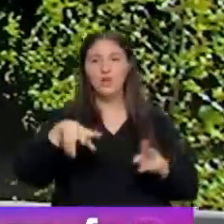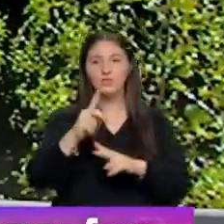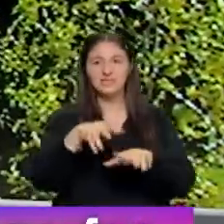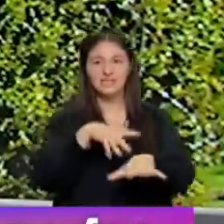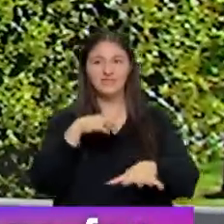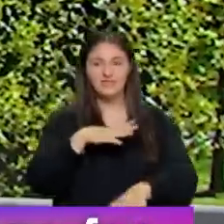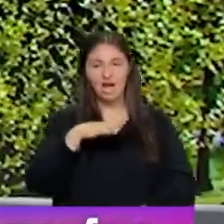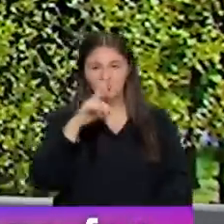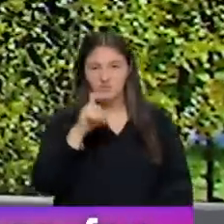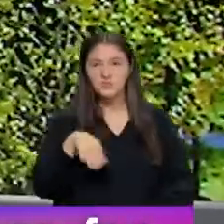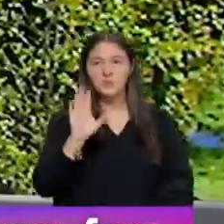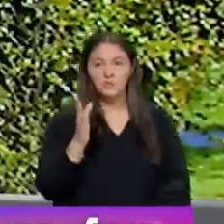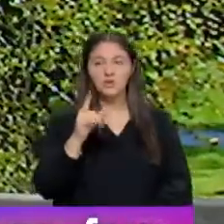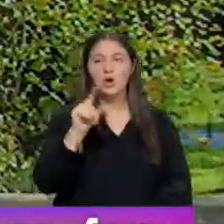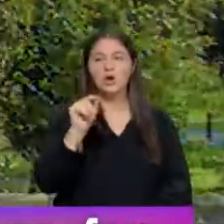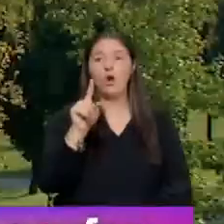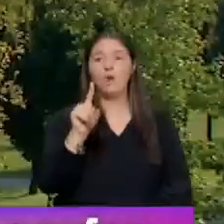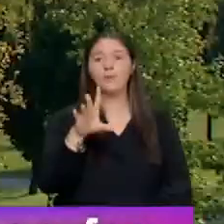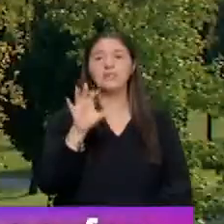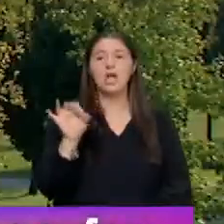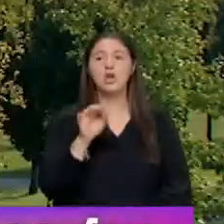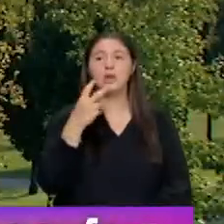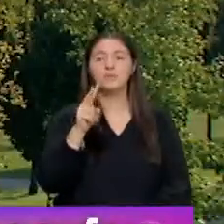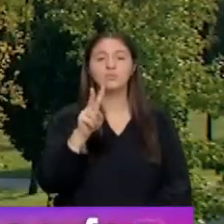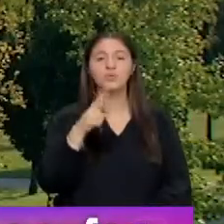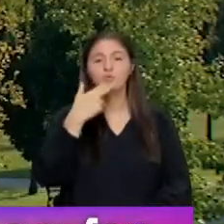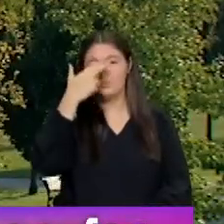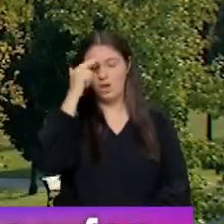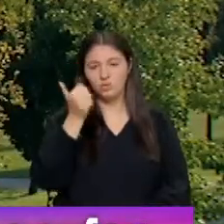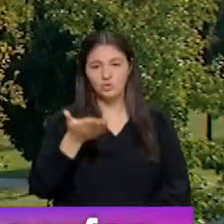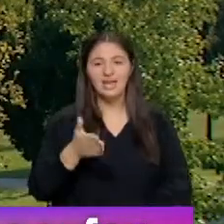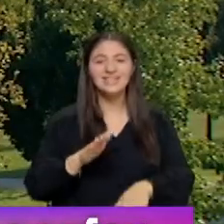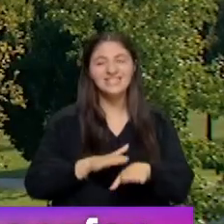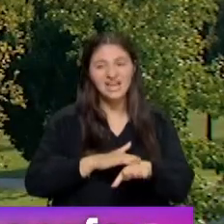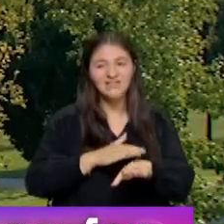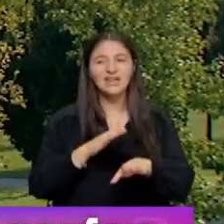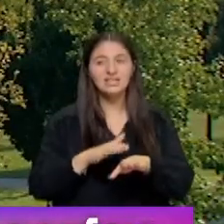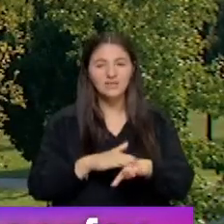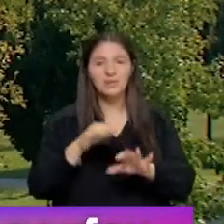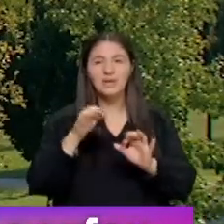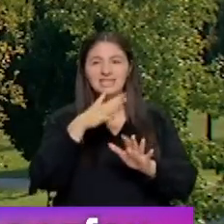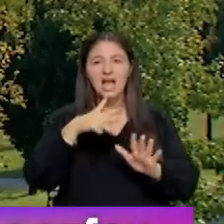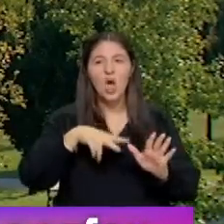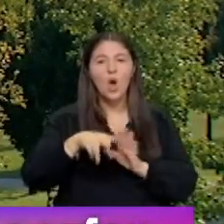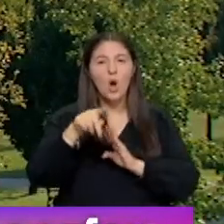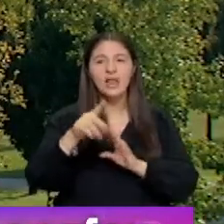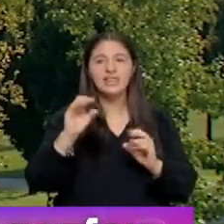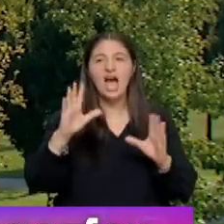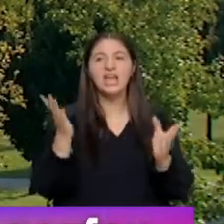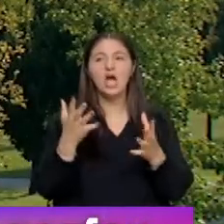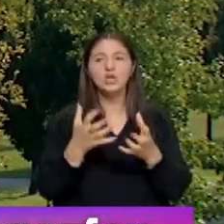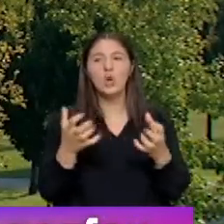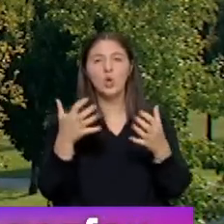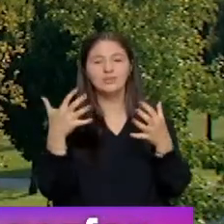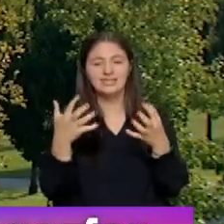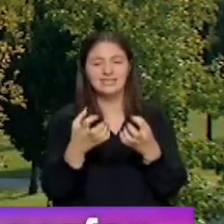yolunda bir trafik yoğunluğu var mı yok mu 15 Eylül 2023 cuma gününde yavaş yavaş öyle sahil yolunun daha da